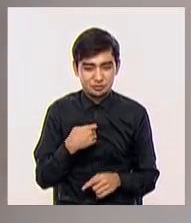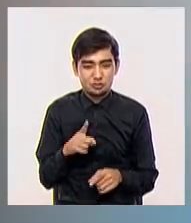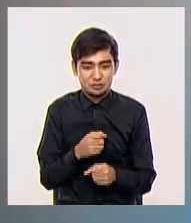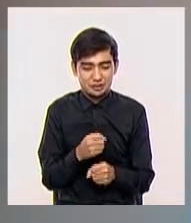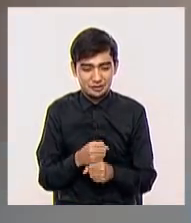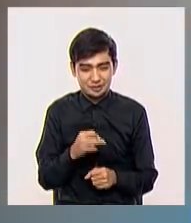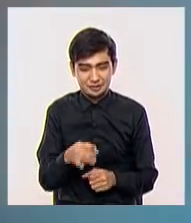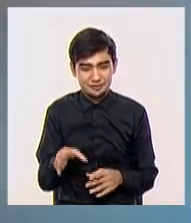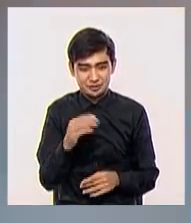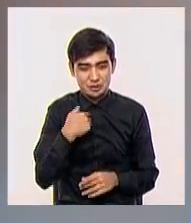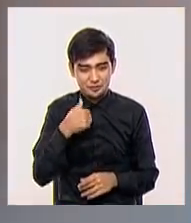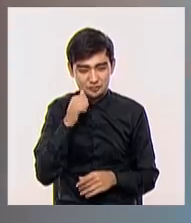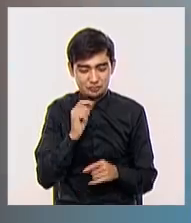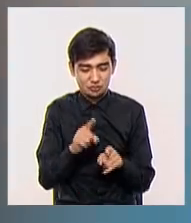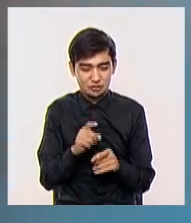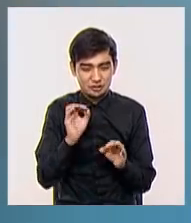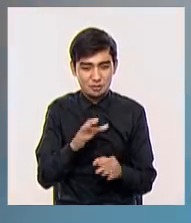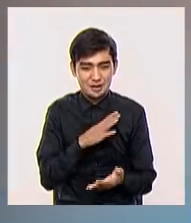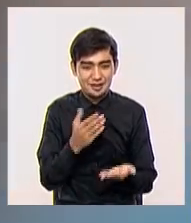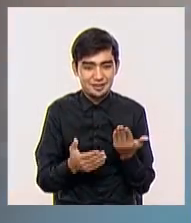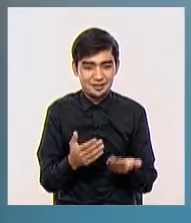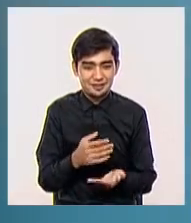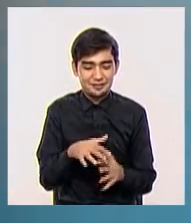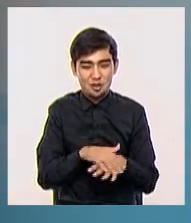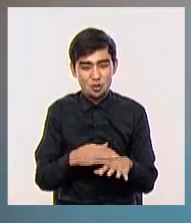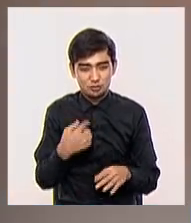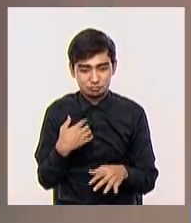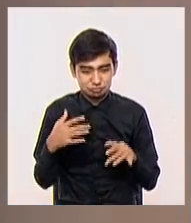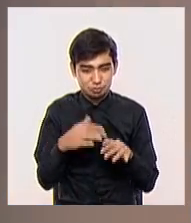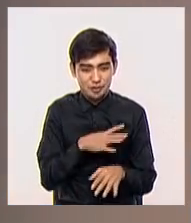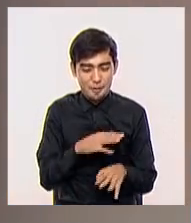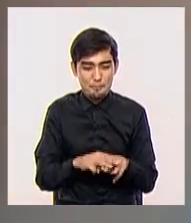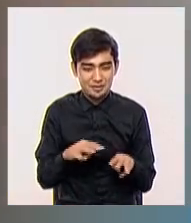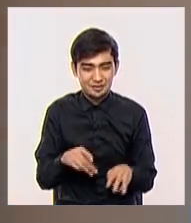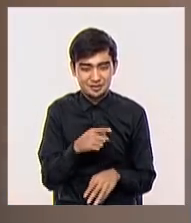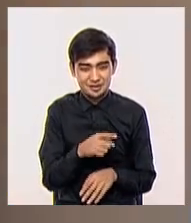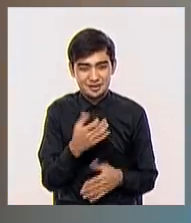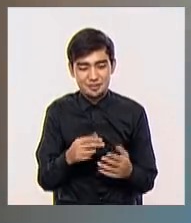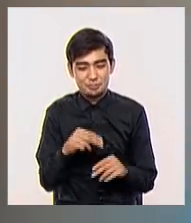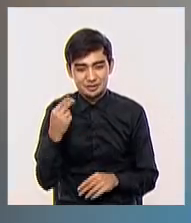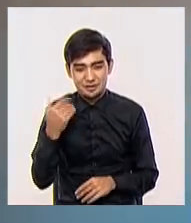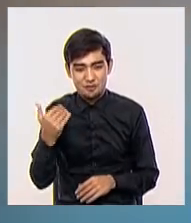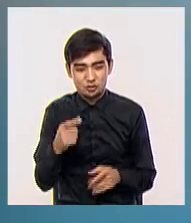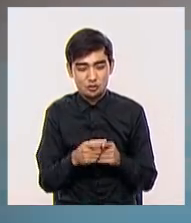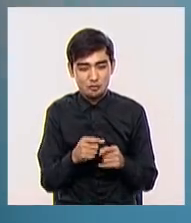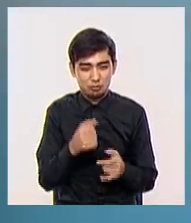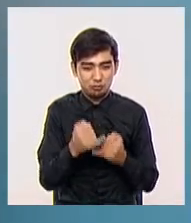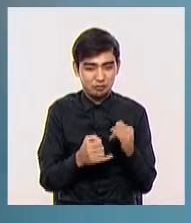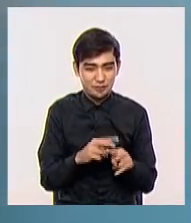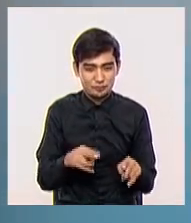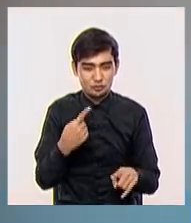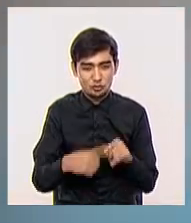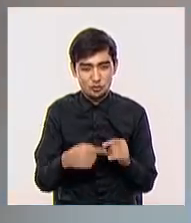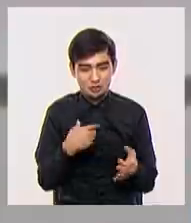Өйткені кеше сөзімді айттым, егер халықтың атымен келгенде министрліктің, президентіміздің сөзін аяққа таптаса басқаша